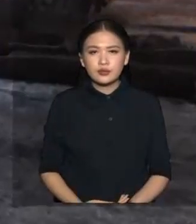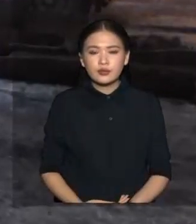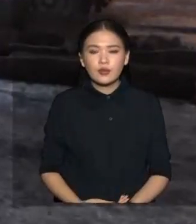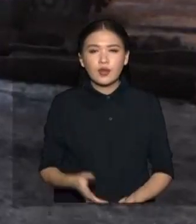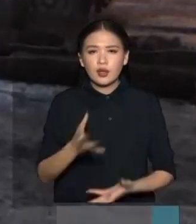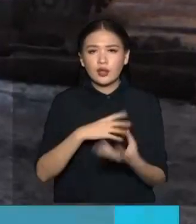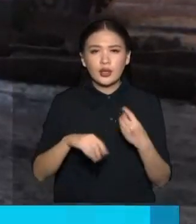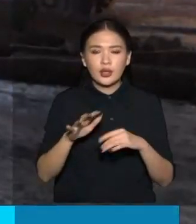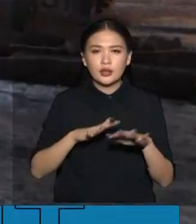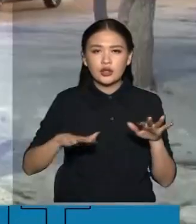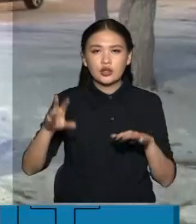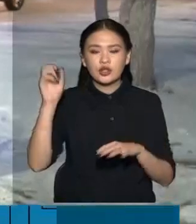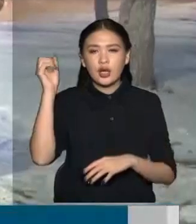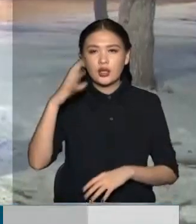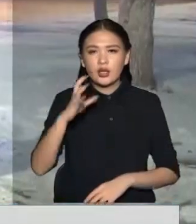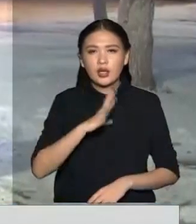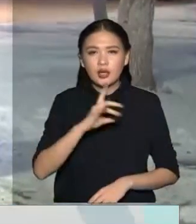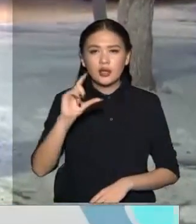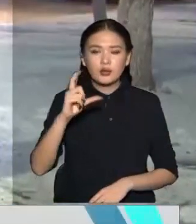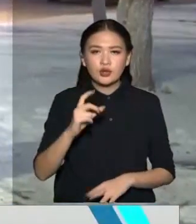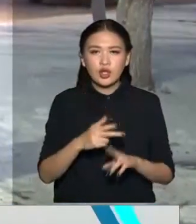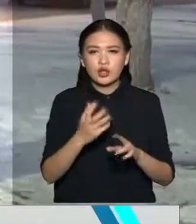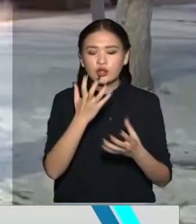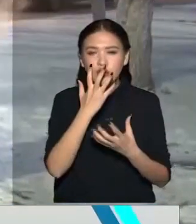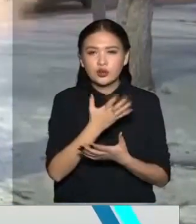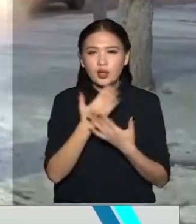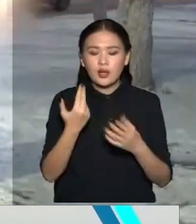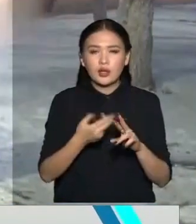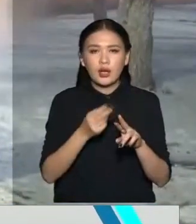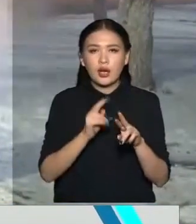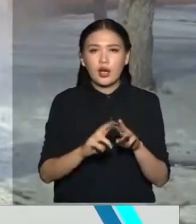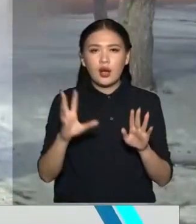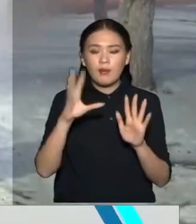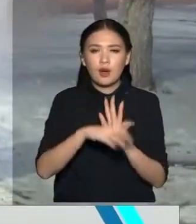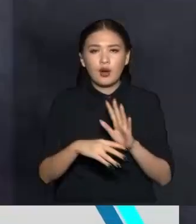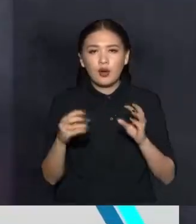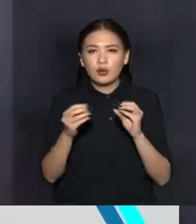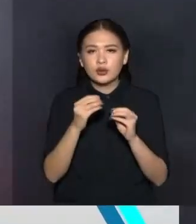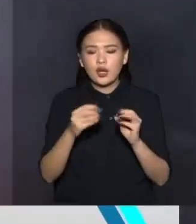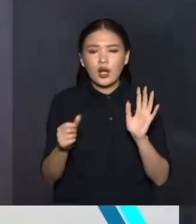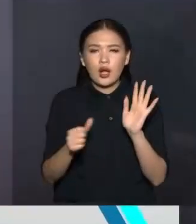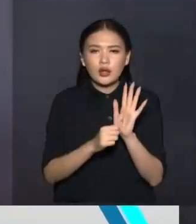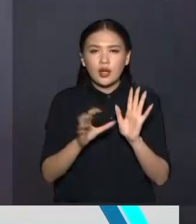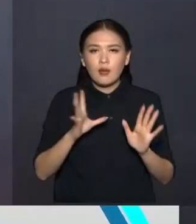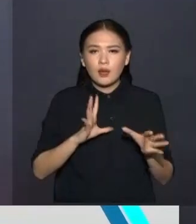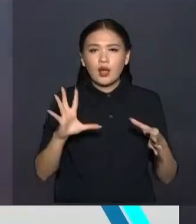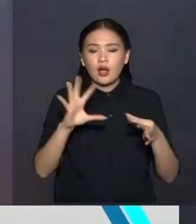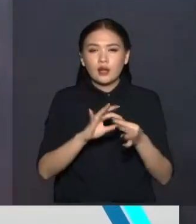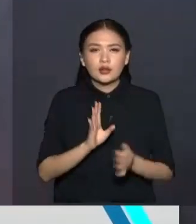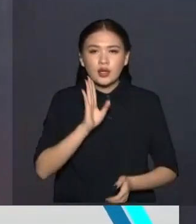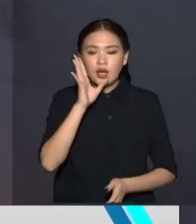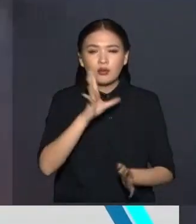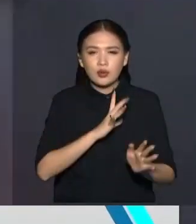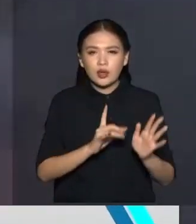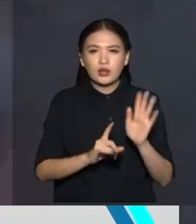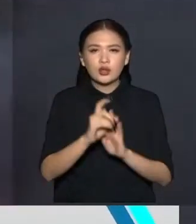Бүкіл елді жарықпен жарылқаған Екібастұз жылусыз қалтырап отыр. Кешелі бері әупірім деп 10 қазандықтың 6-ауын іске қосқан еді. Таңға қарай тағы 25